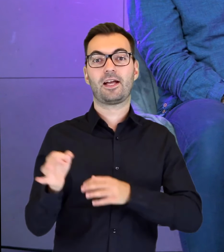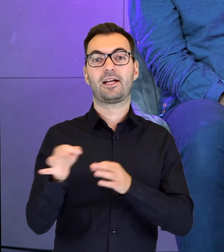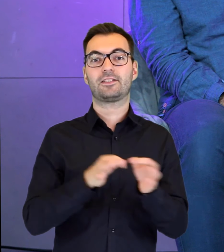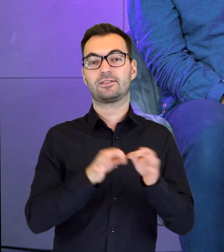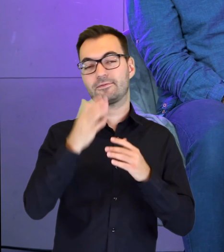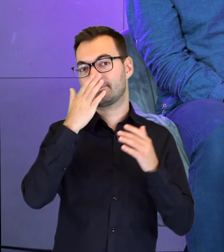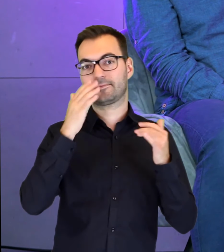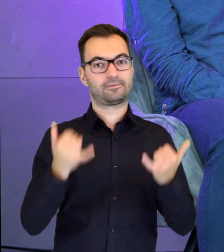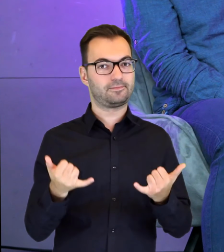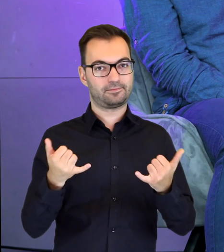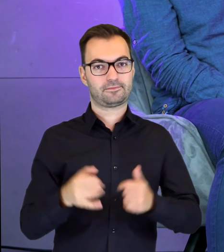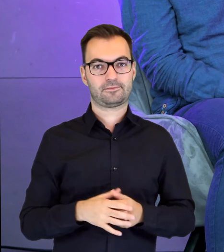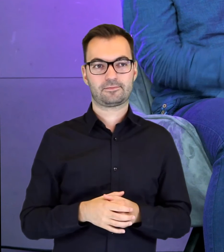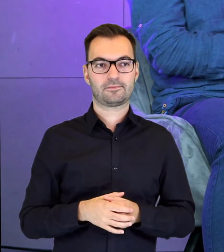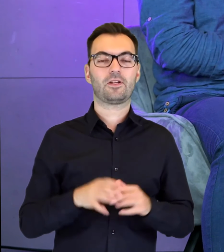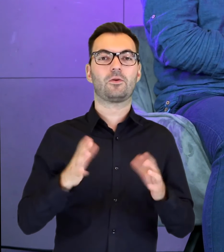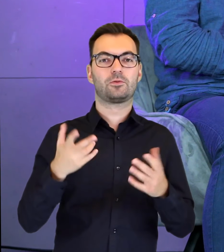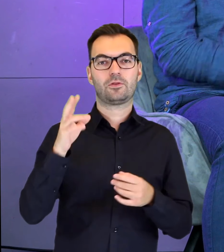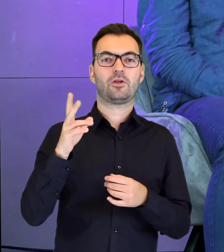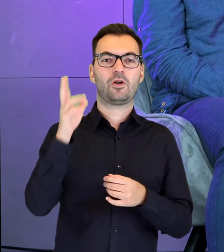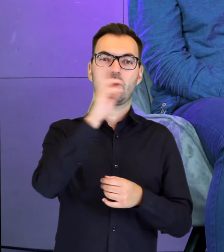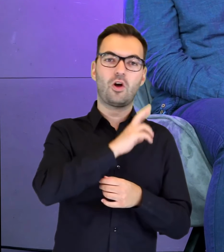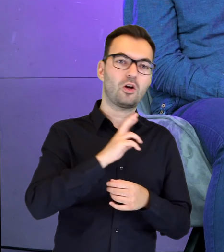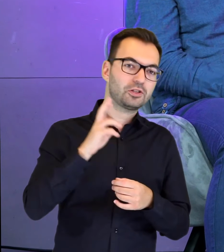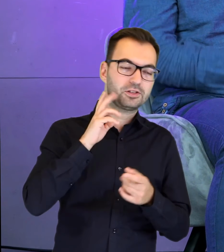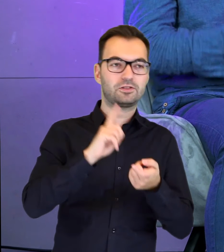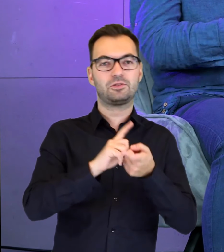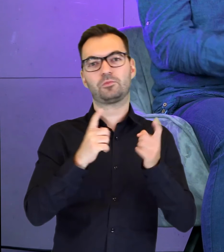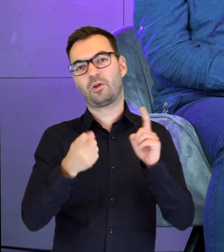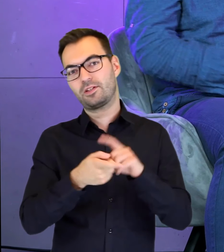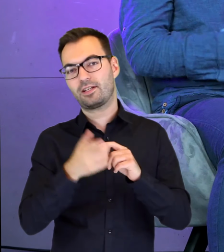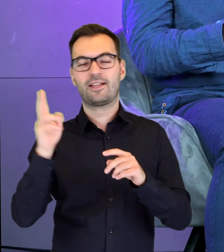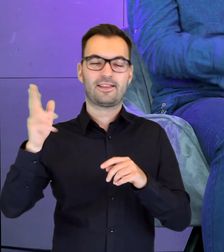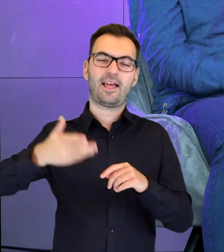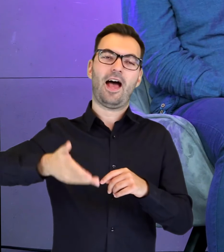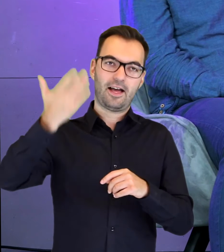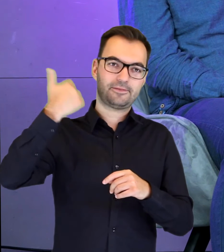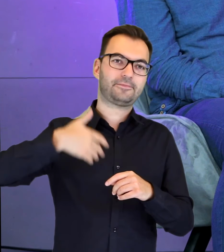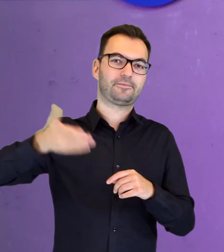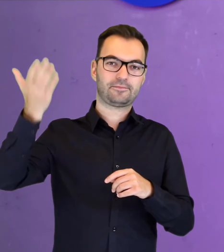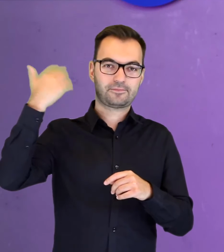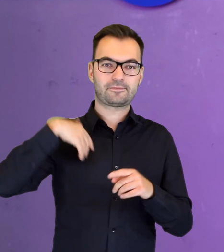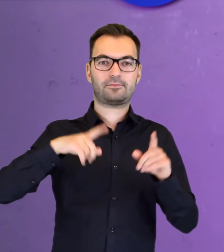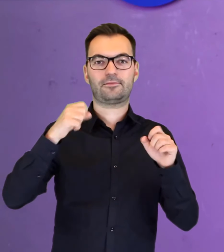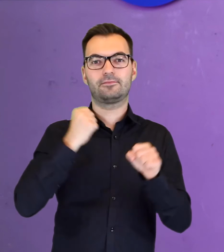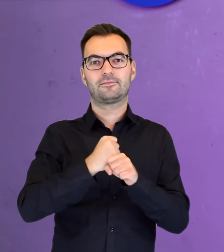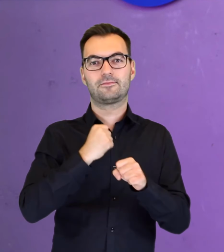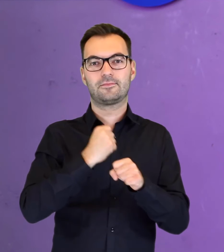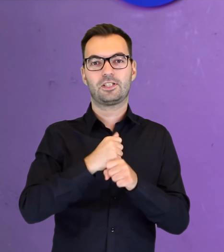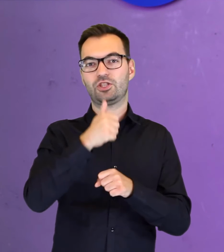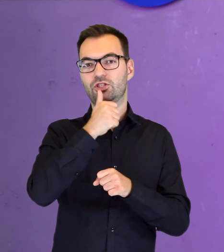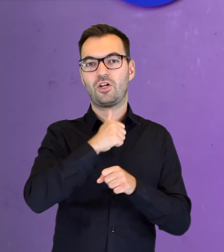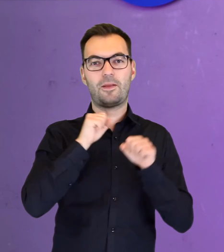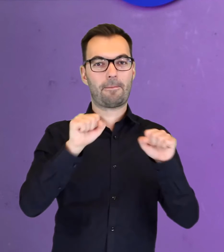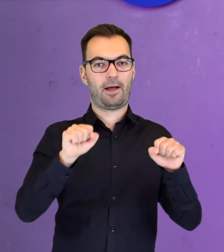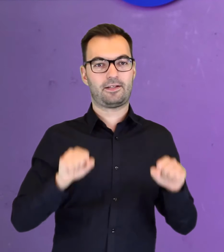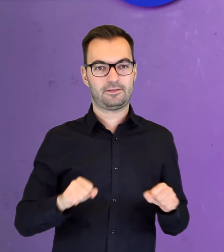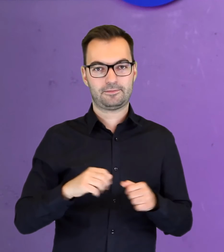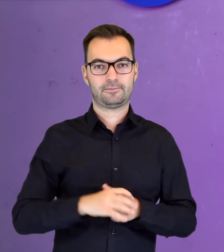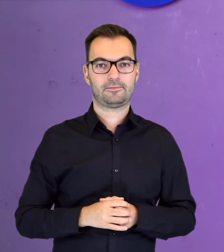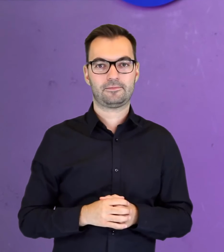6 lat temu a jeżeli chodzi o historię jak wspomniałem właśnie rodzice spotkania i kiedyś dawno